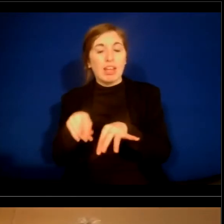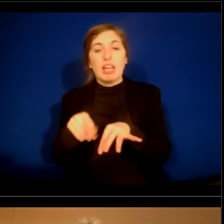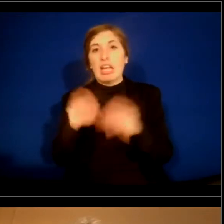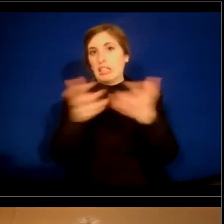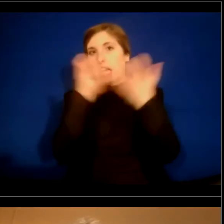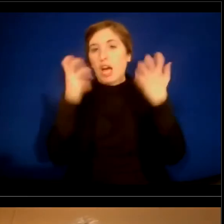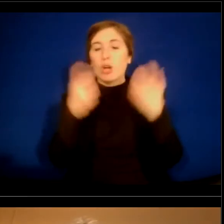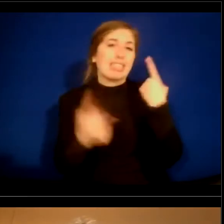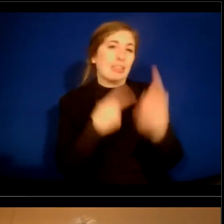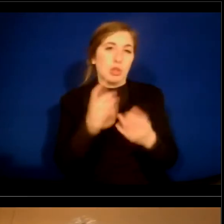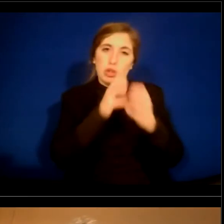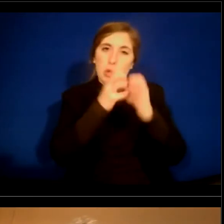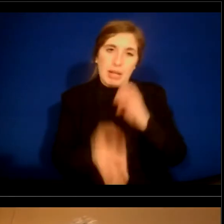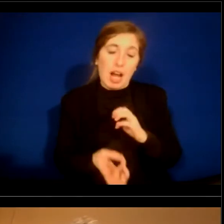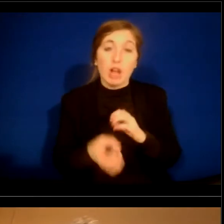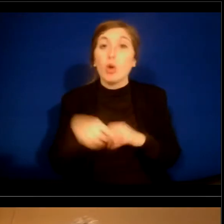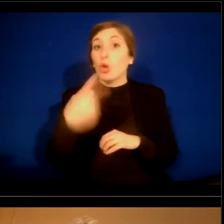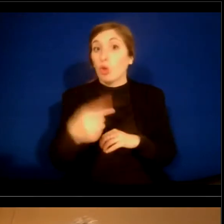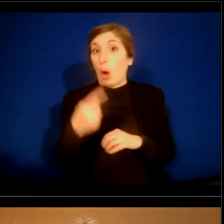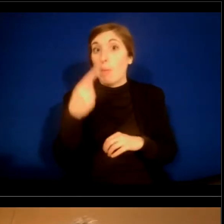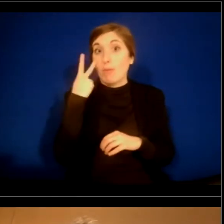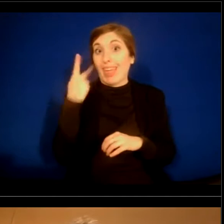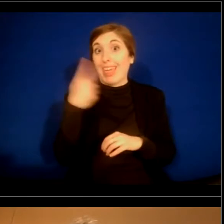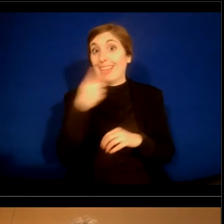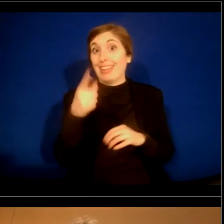dalle foto e dai video che comunque